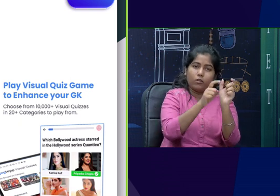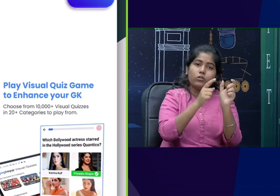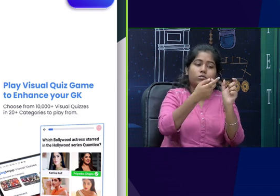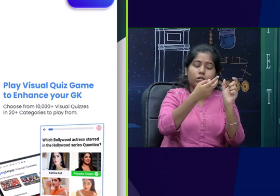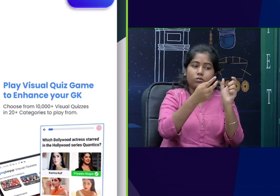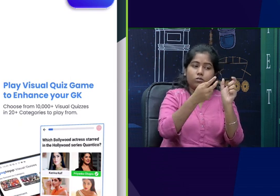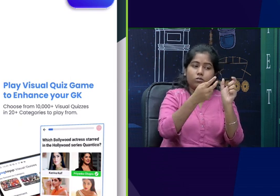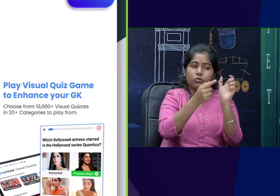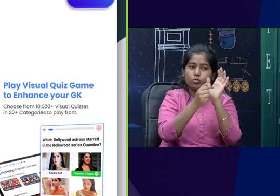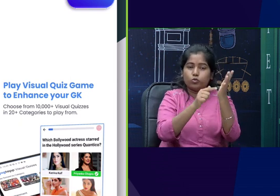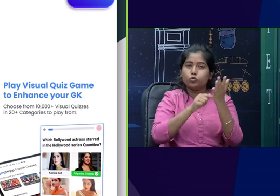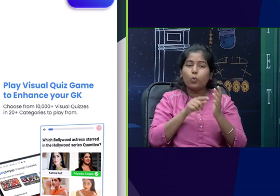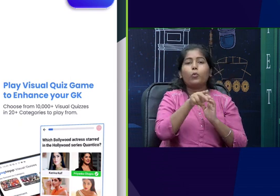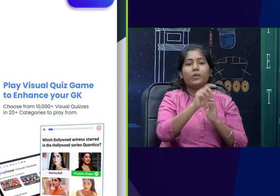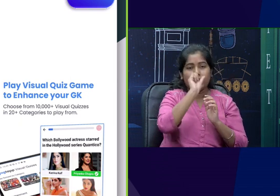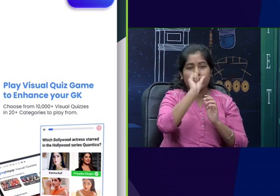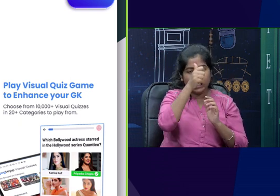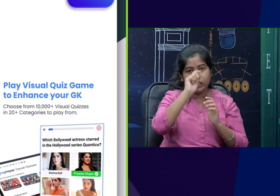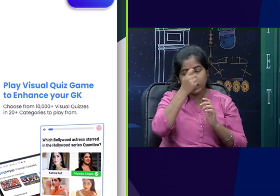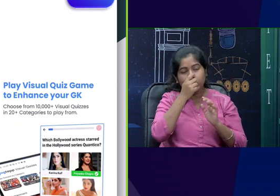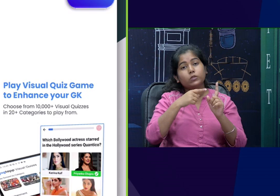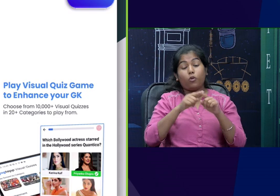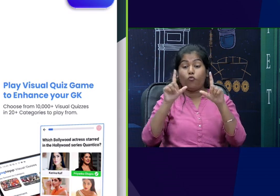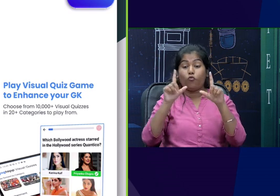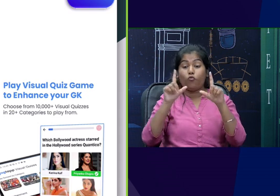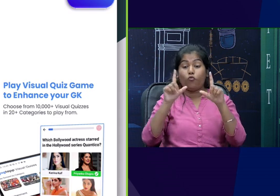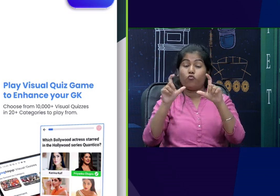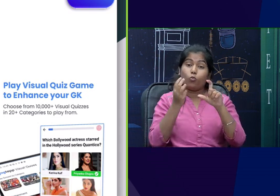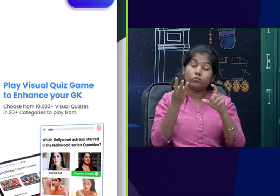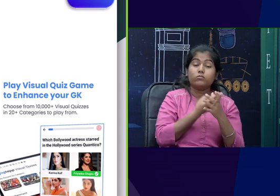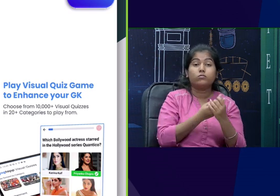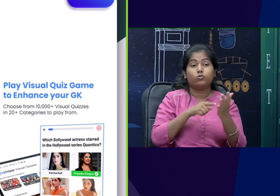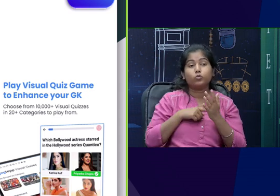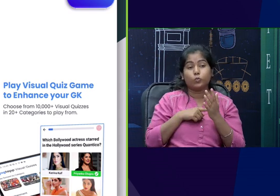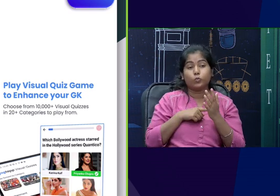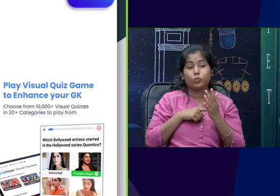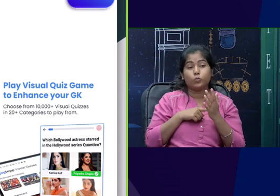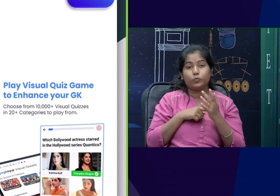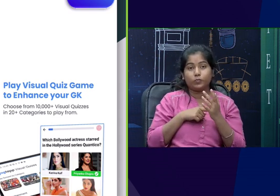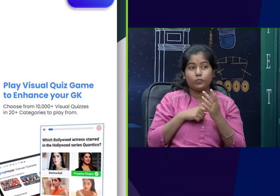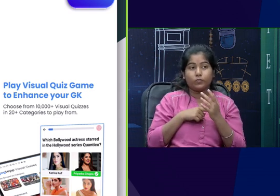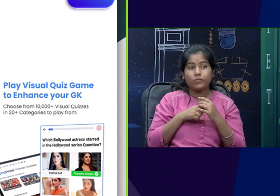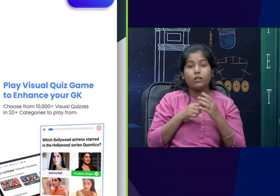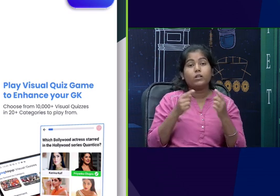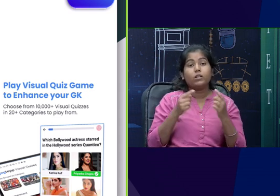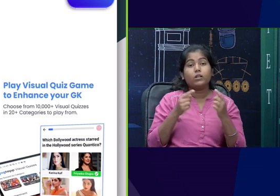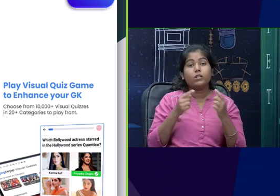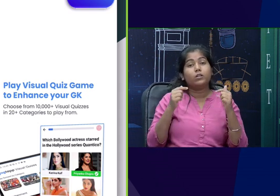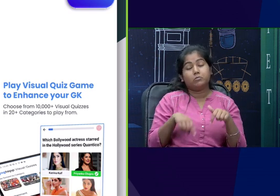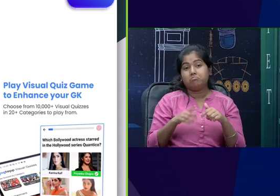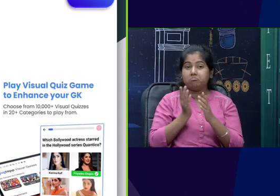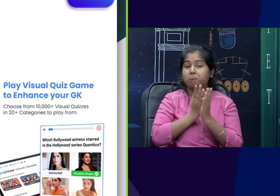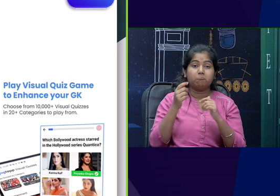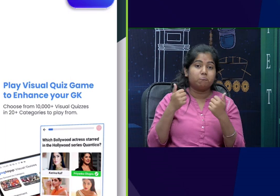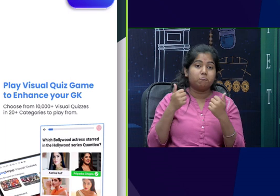मीनिंग आएगा और साथ में इमेज भी आएगा, पिक्चर भी आएगा। तो ये बहुत ही अच्छा एक फीचर है